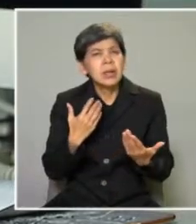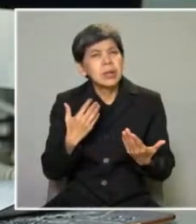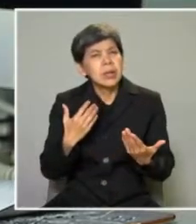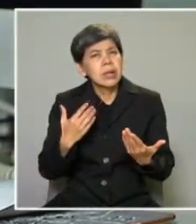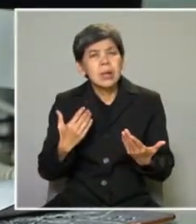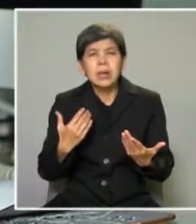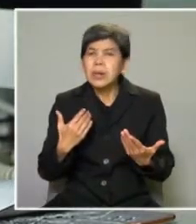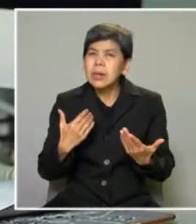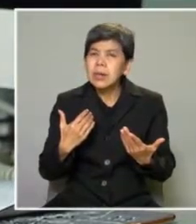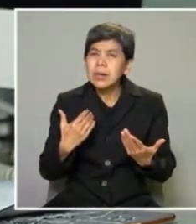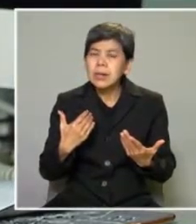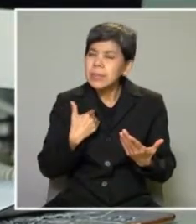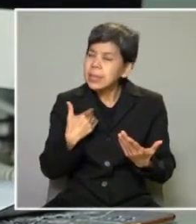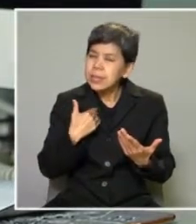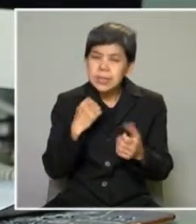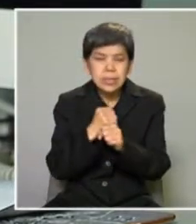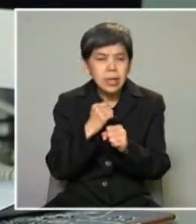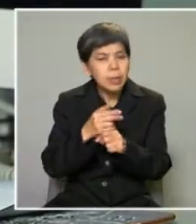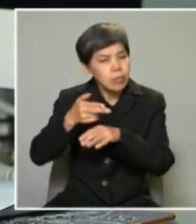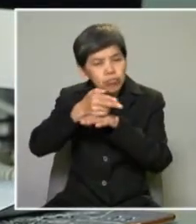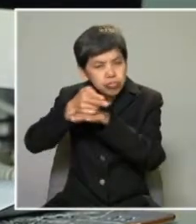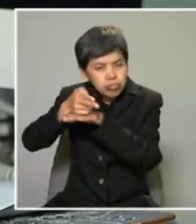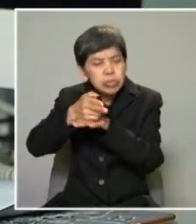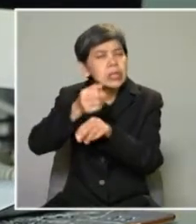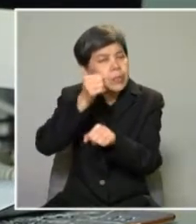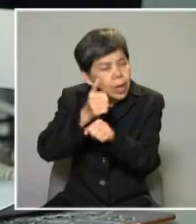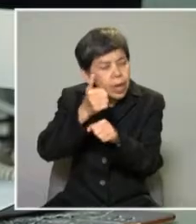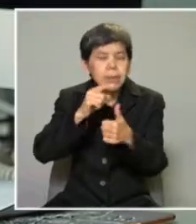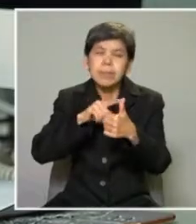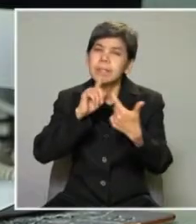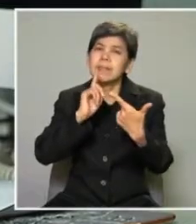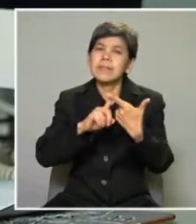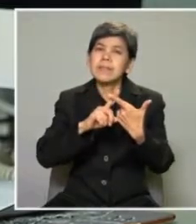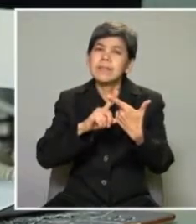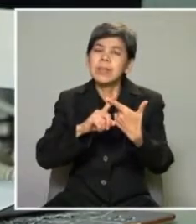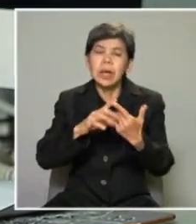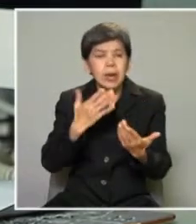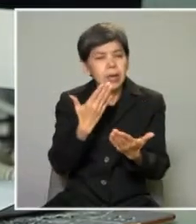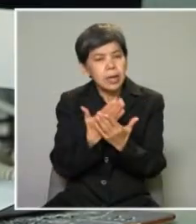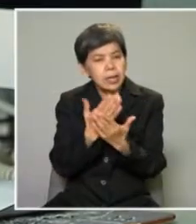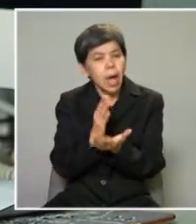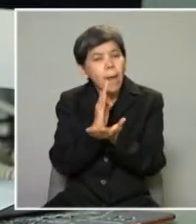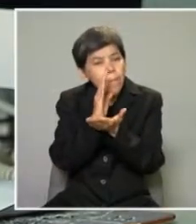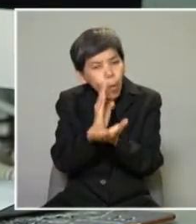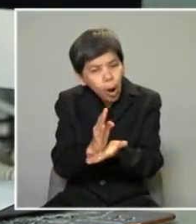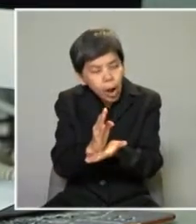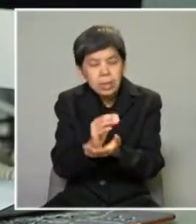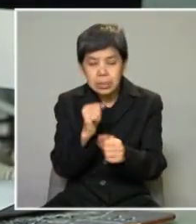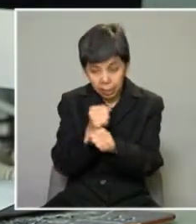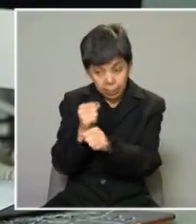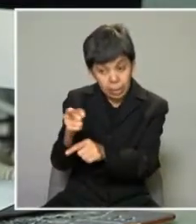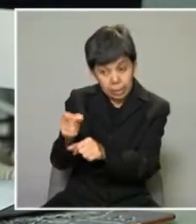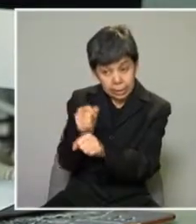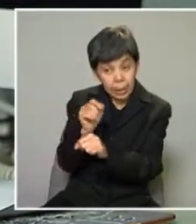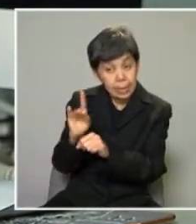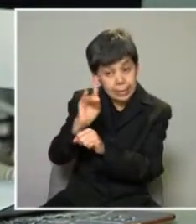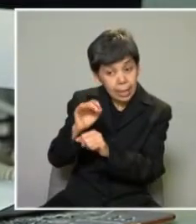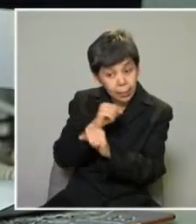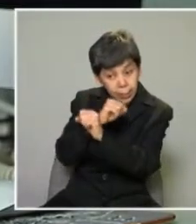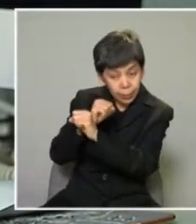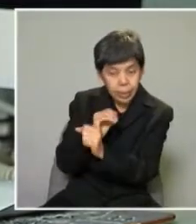าของประเทศไทยและก็สัตว์ป่าของโลกนะครับถ้าอยากจะทำมากกว่านั้นแน่นอนครับทุกคนก็มีไอเดียที่เป็นความคิดสร้าง